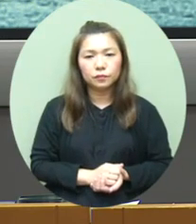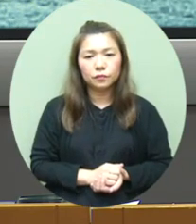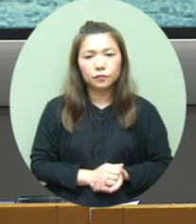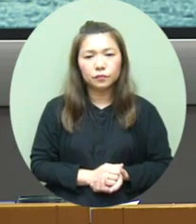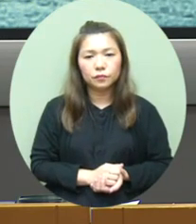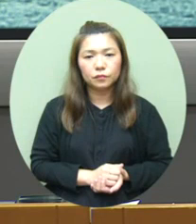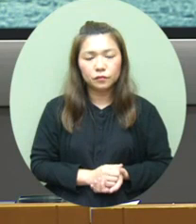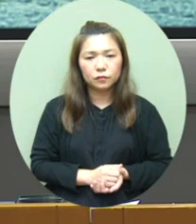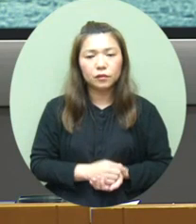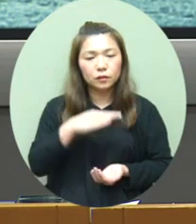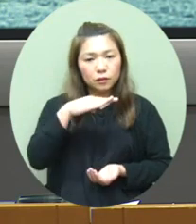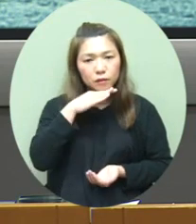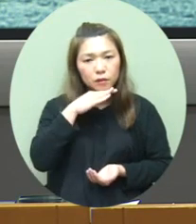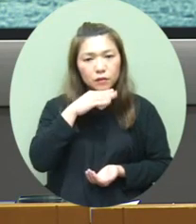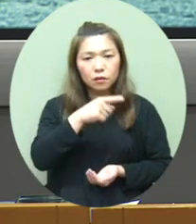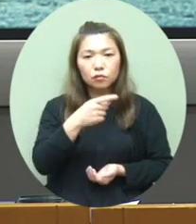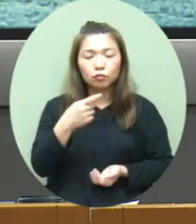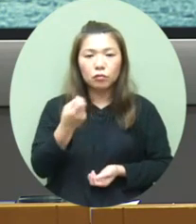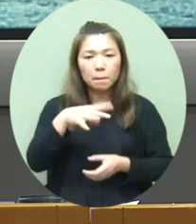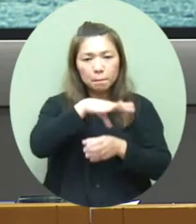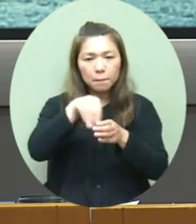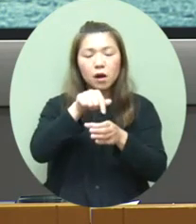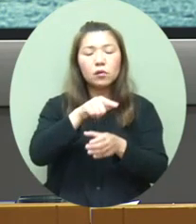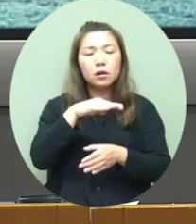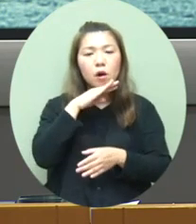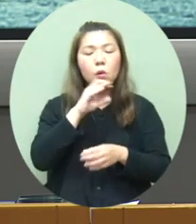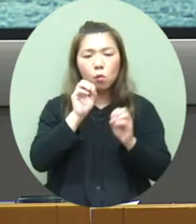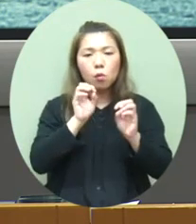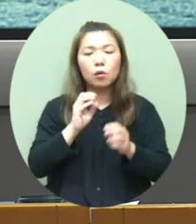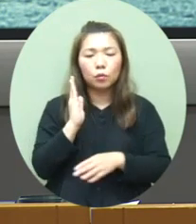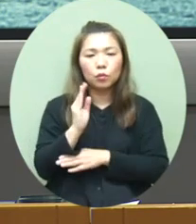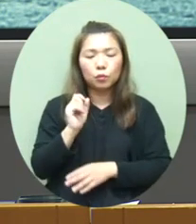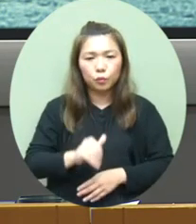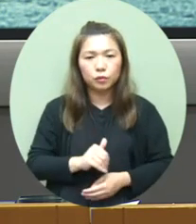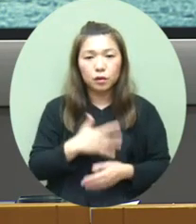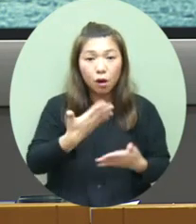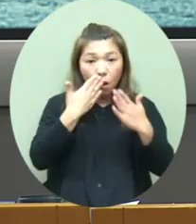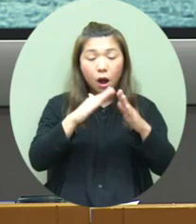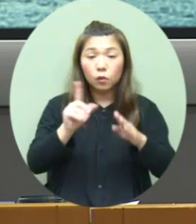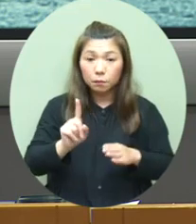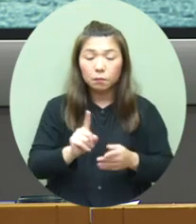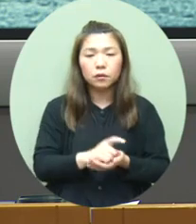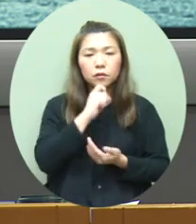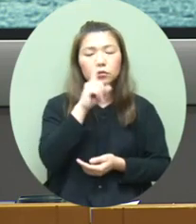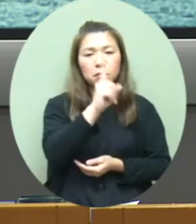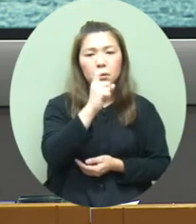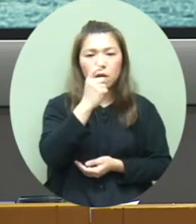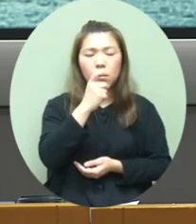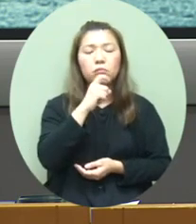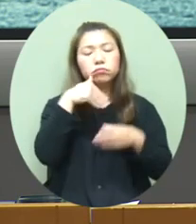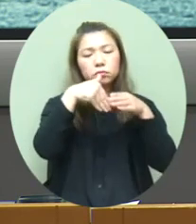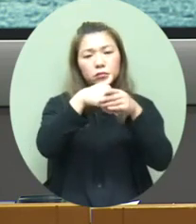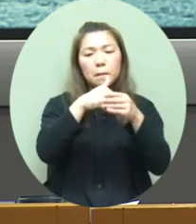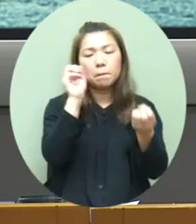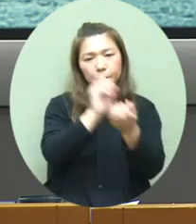2.2.1.2.1 的，那应该是其中一个包括的个案来的。学校来讲呢，就今天有199宗新情